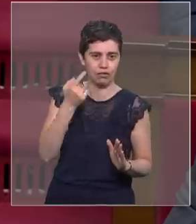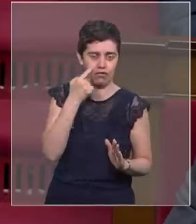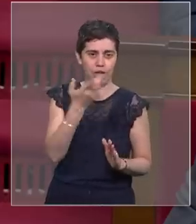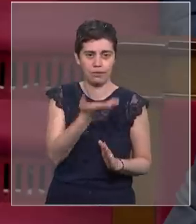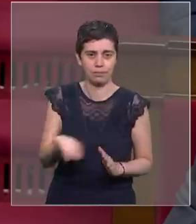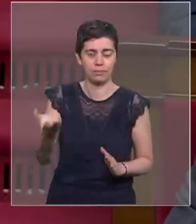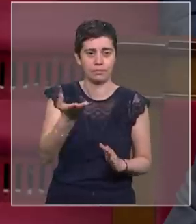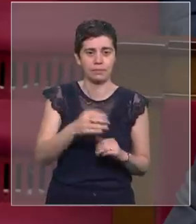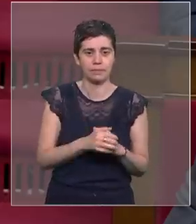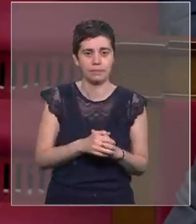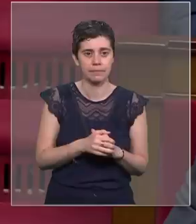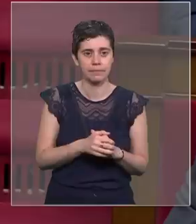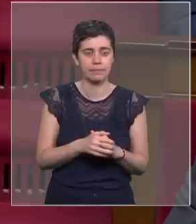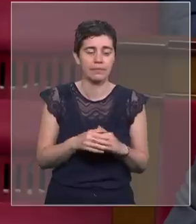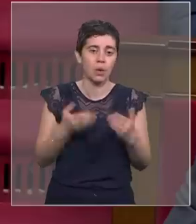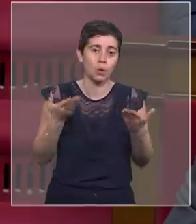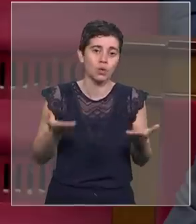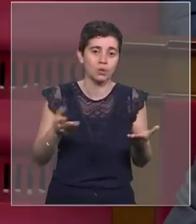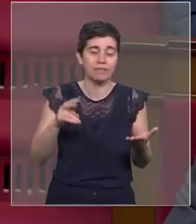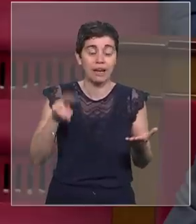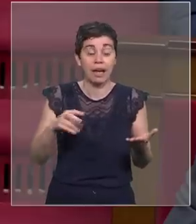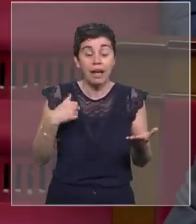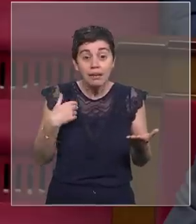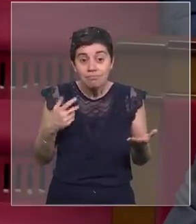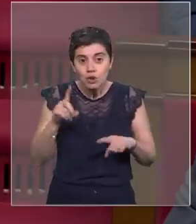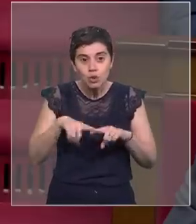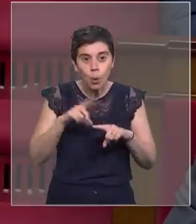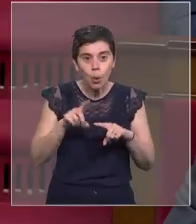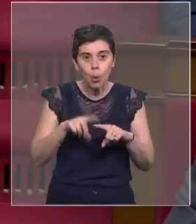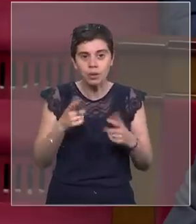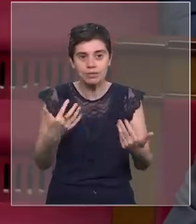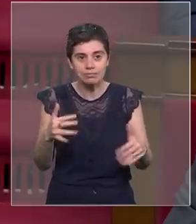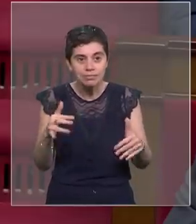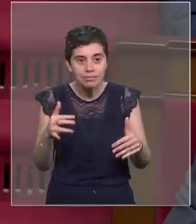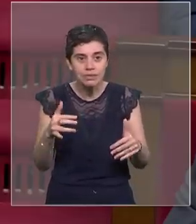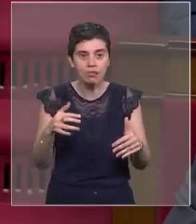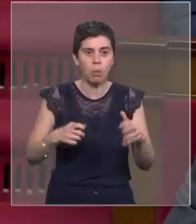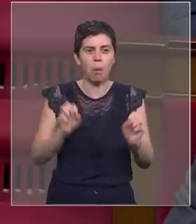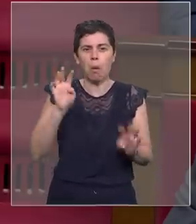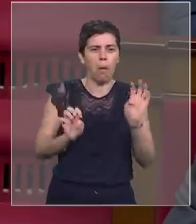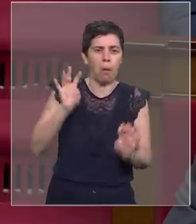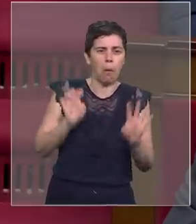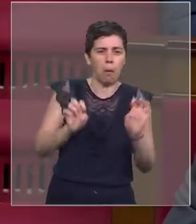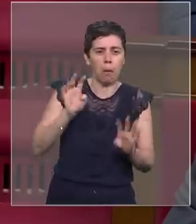s'il m'est toujours aujourd'hui un peu difficile de comprendre votre passion du brouhaha.